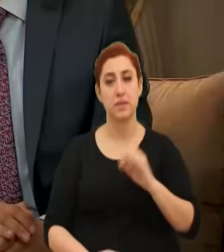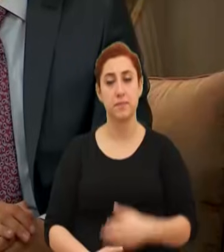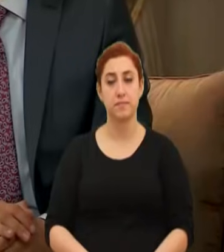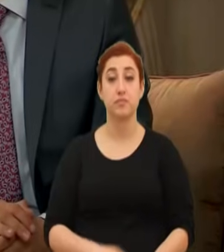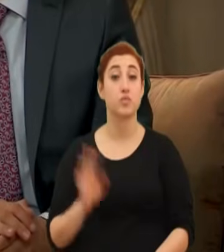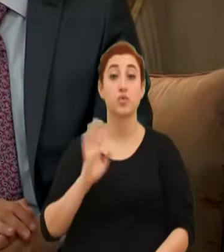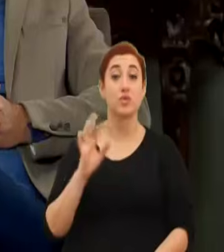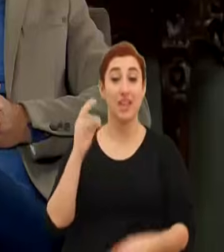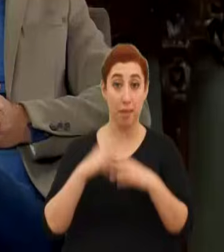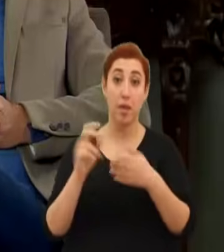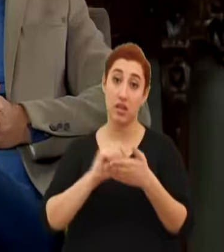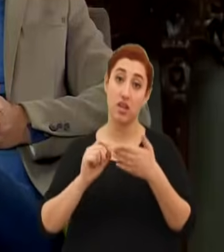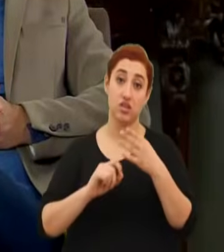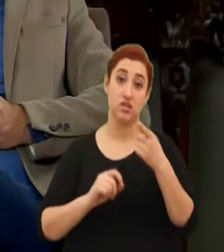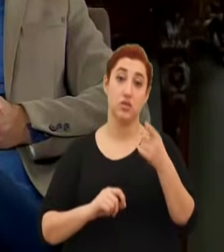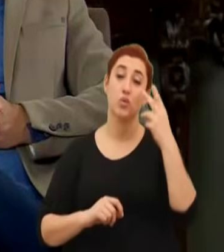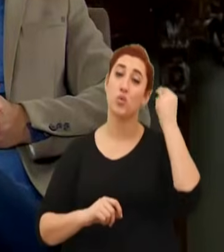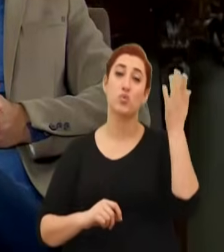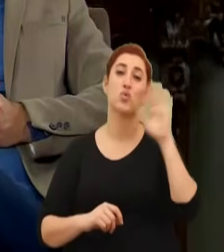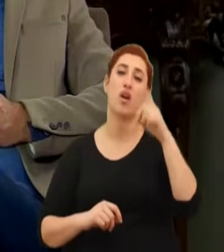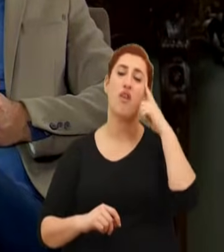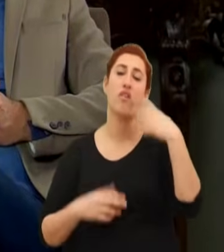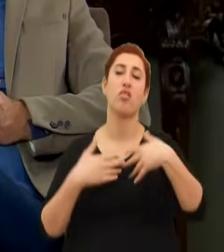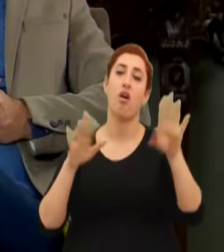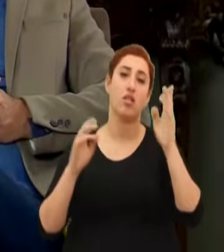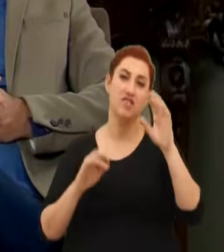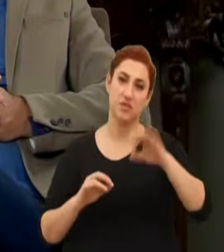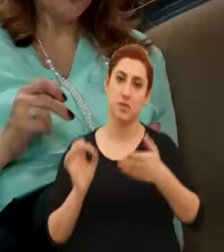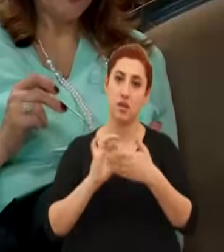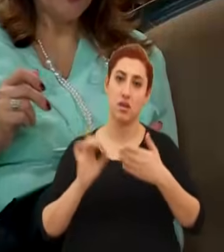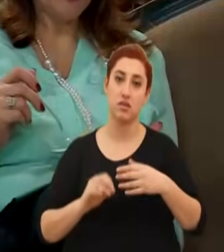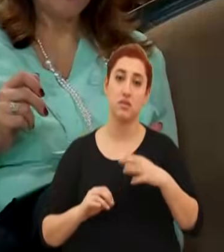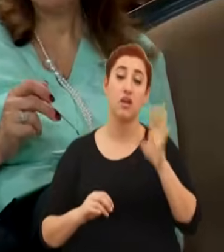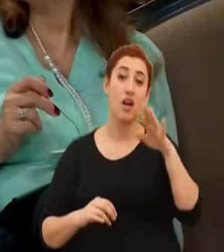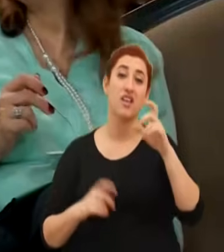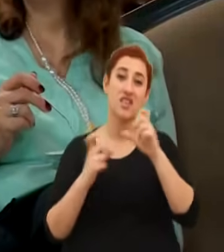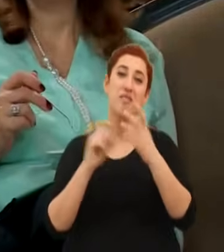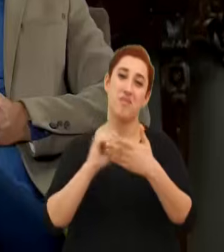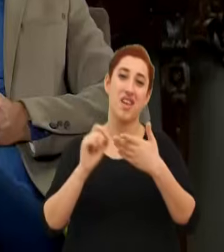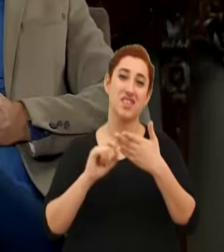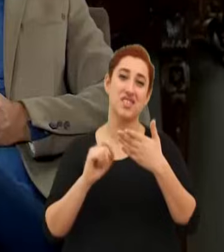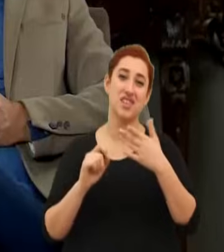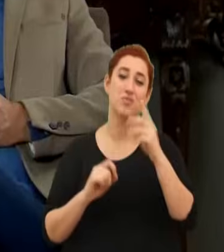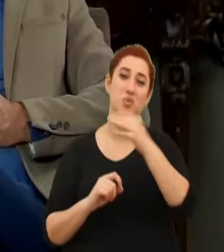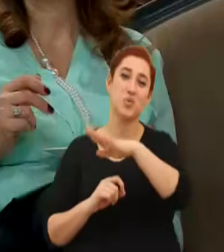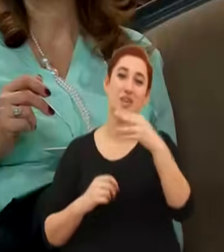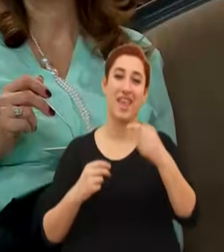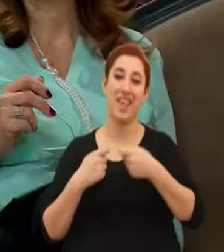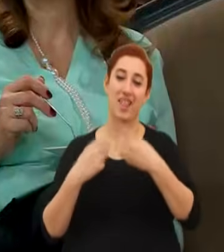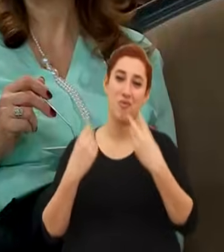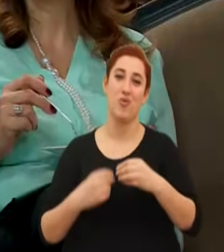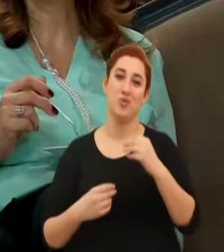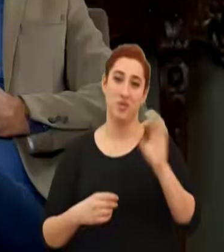çek. Yok, hemen yaz aşkım, unutursun seni kafan dalgın, şimdi yaz. Sarp, yaz da bu uşaklar iyi